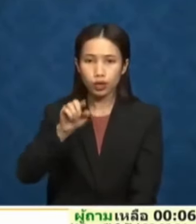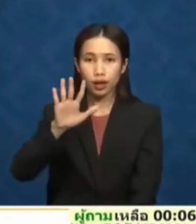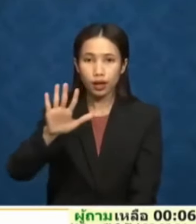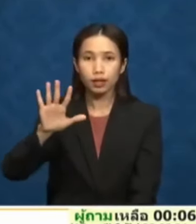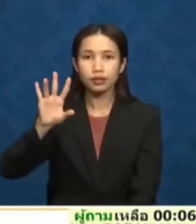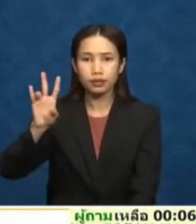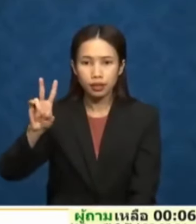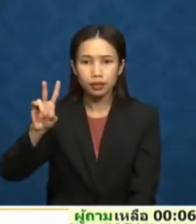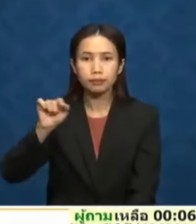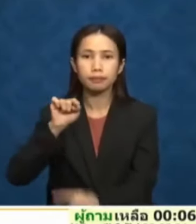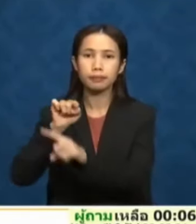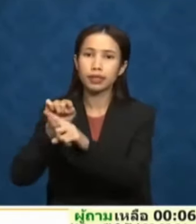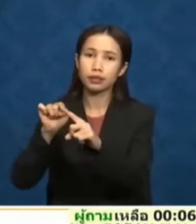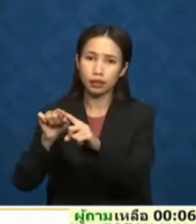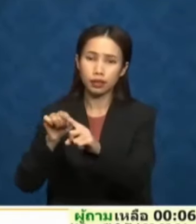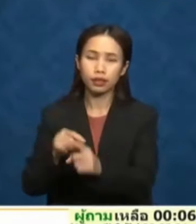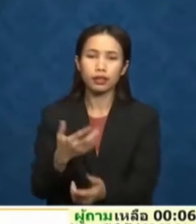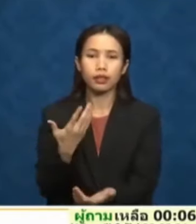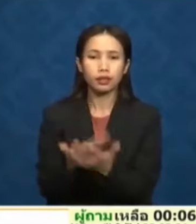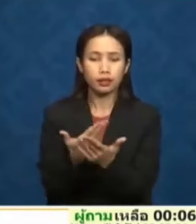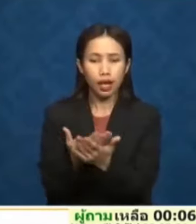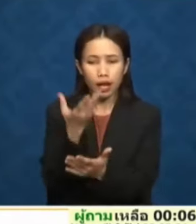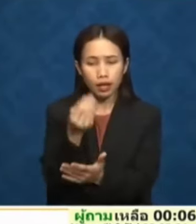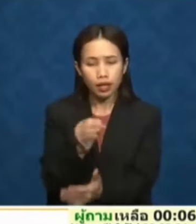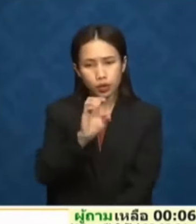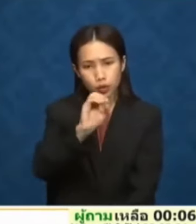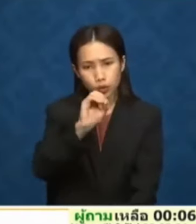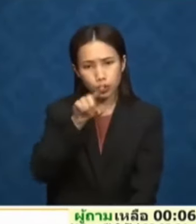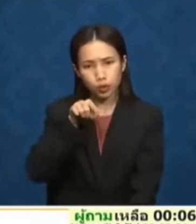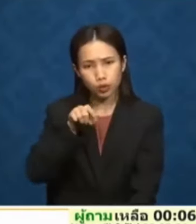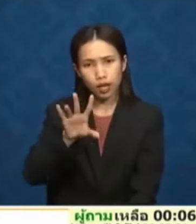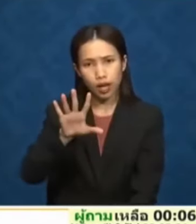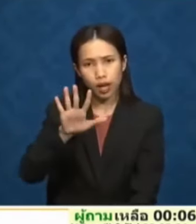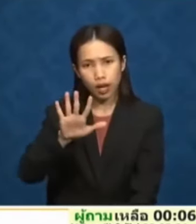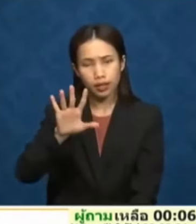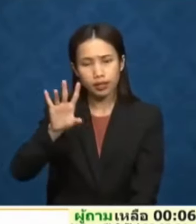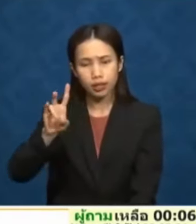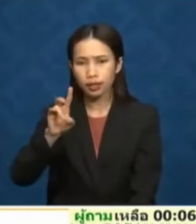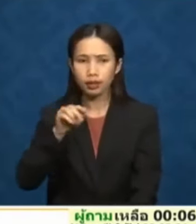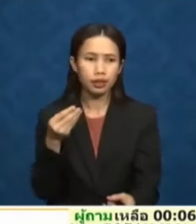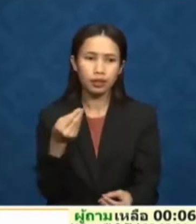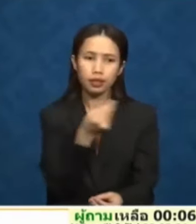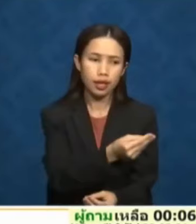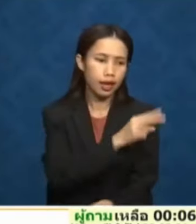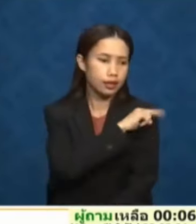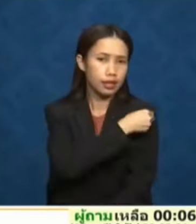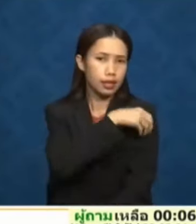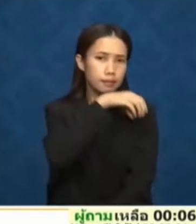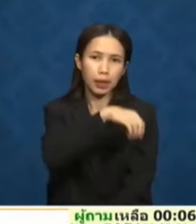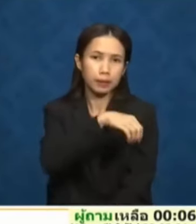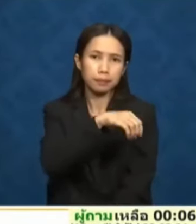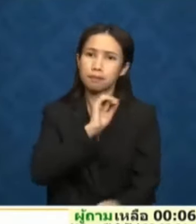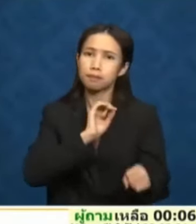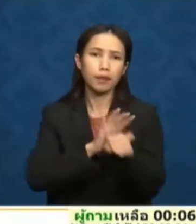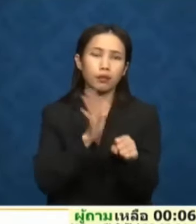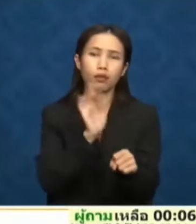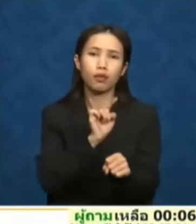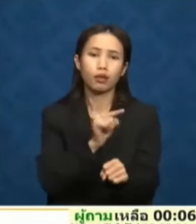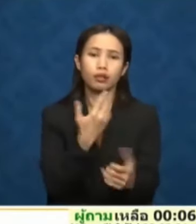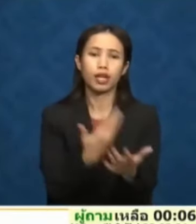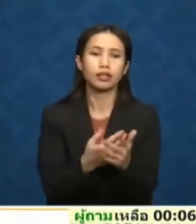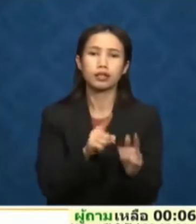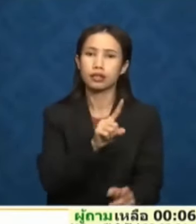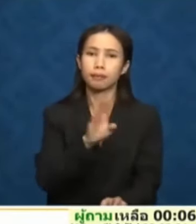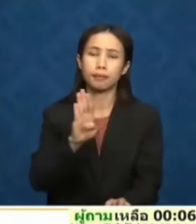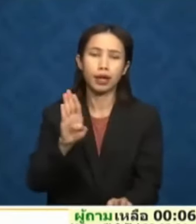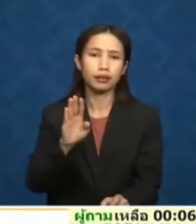ก็เลยเป็นประเด็นว่าต้องเอา 0.57มาจ่ายให้กับคลินิกอบอุ่นซึ่งไม่พอแน่นอนสิ่งที่เขาจะได้รับ 1มันไม่ได้เต็มครับเพราะฉะนั้นวิธีการ